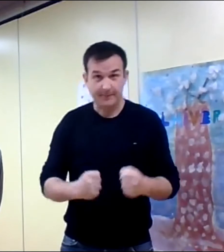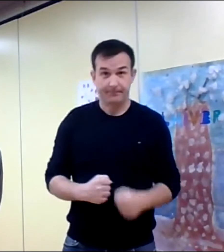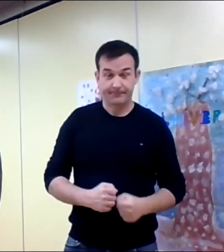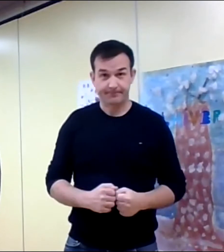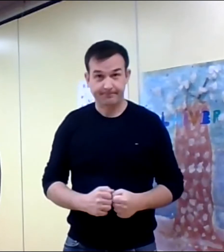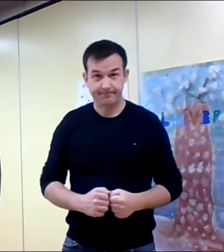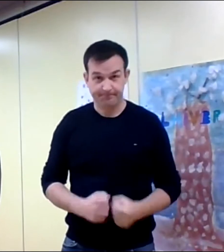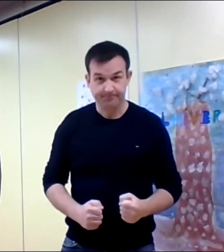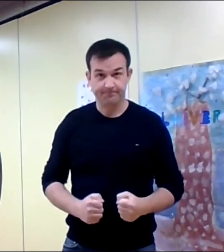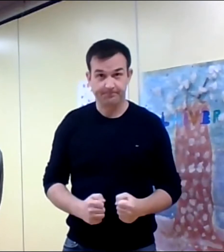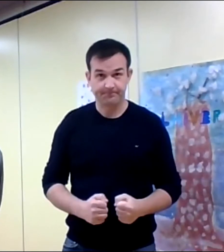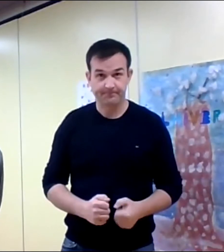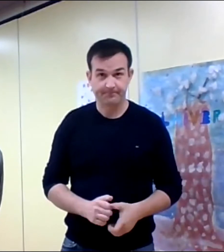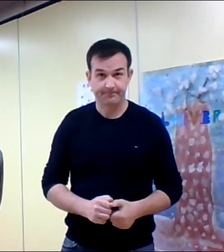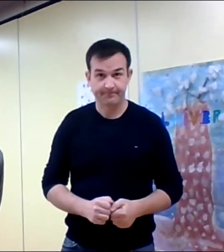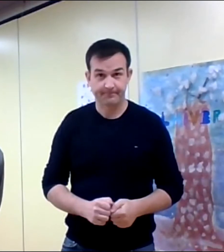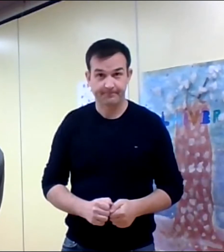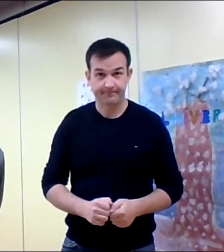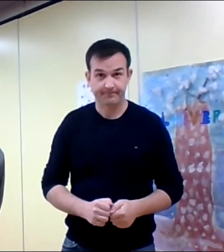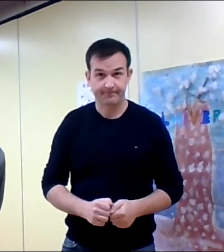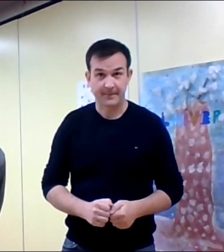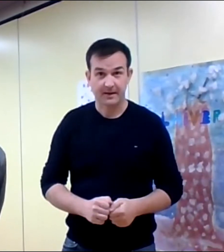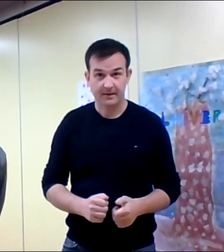Je suis prêt. Vas-y.